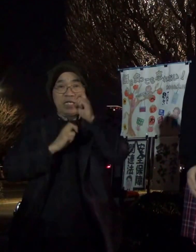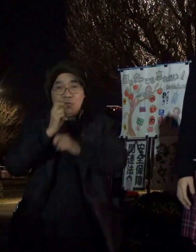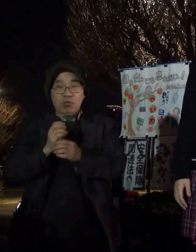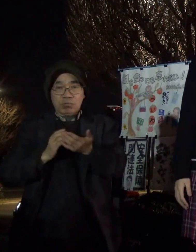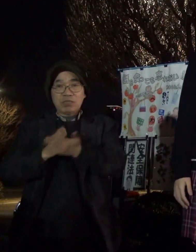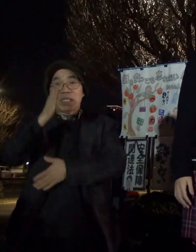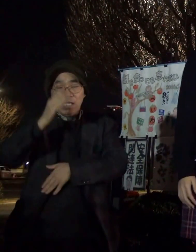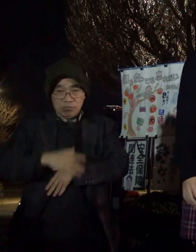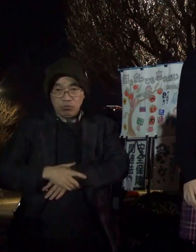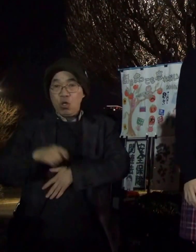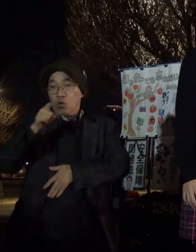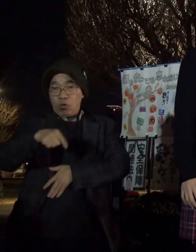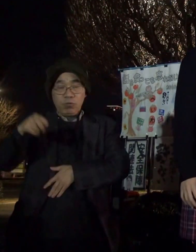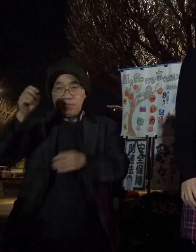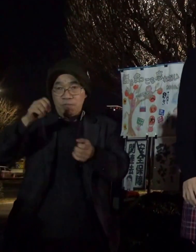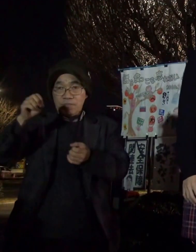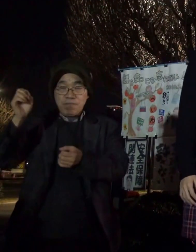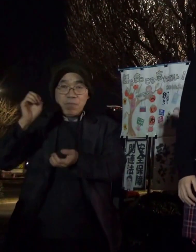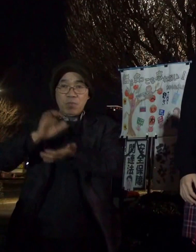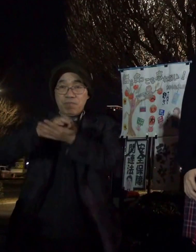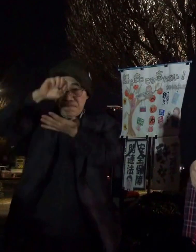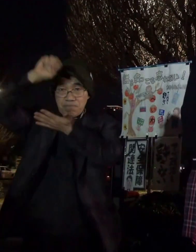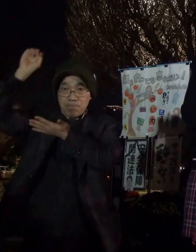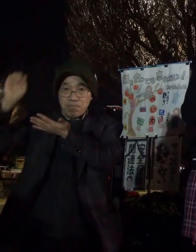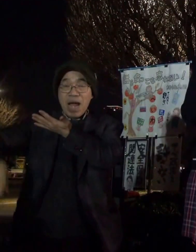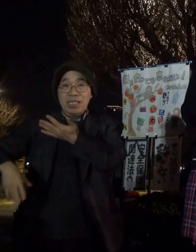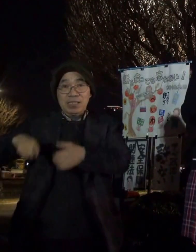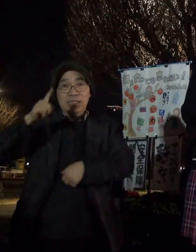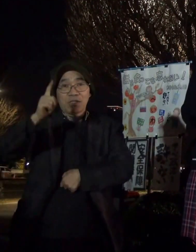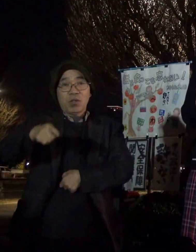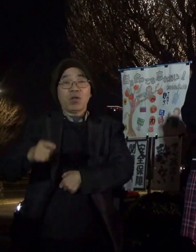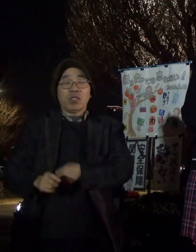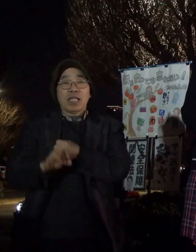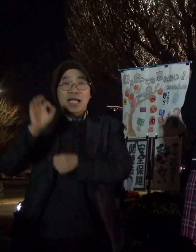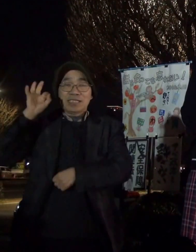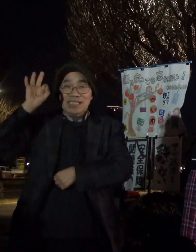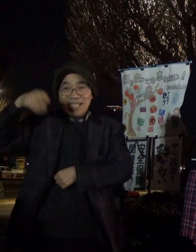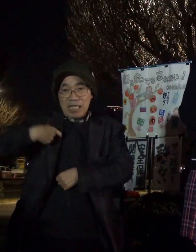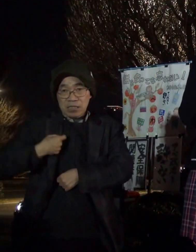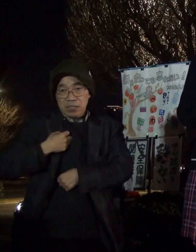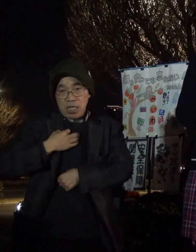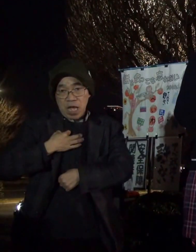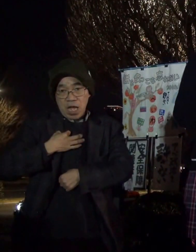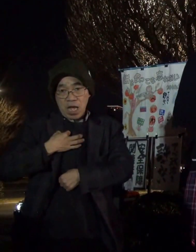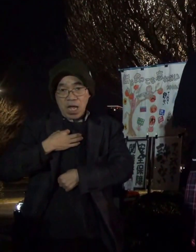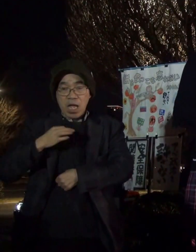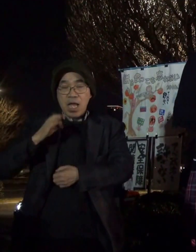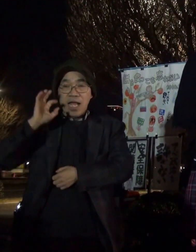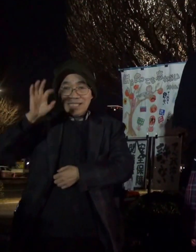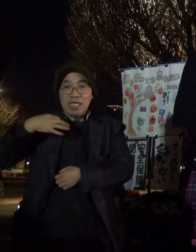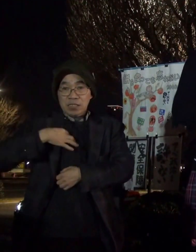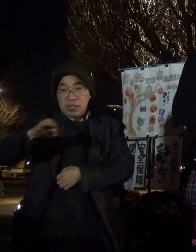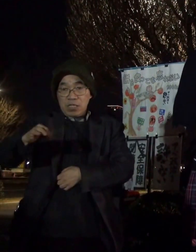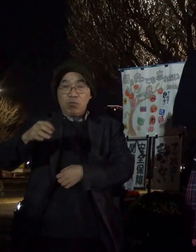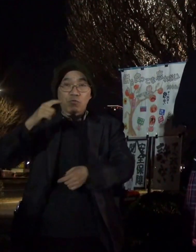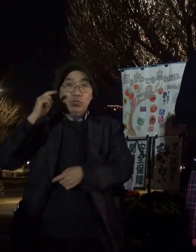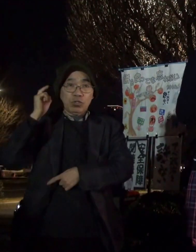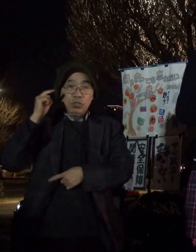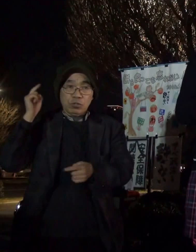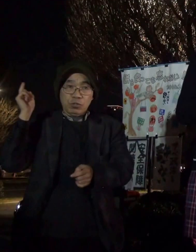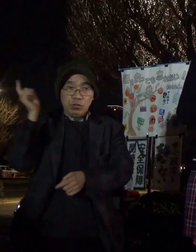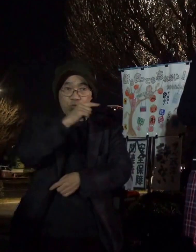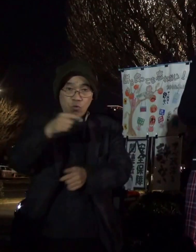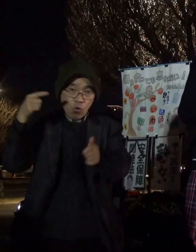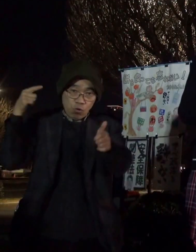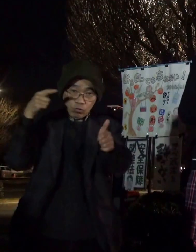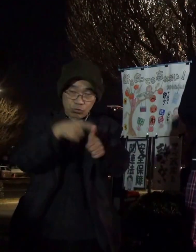陣させるために、あとはその今税金で人を殺せる社会に日本になってしまったので、その日本をど